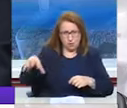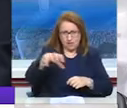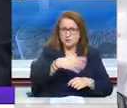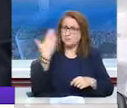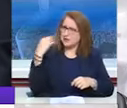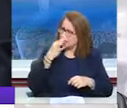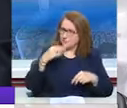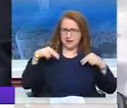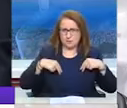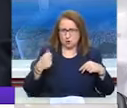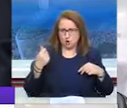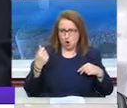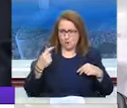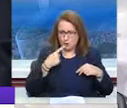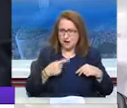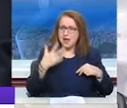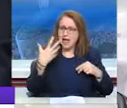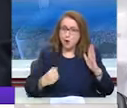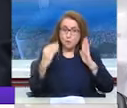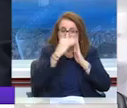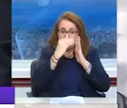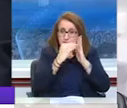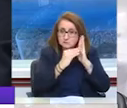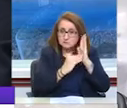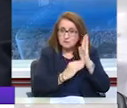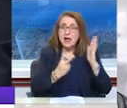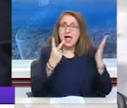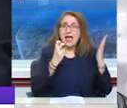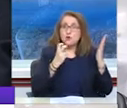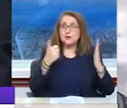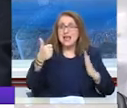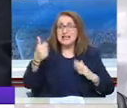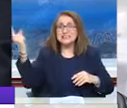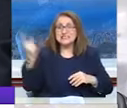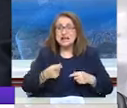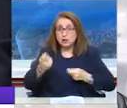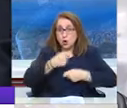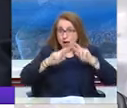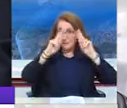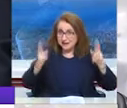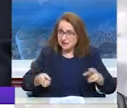Υπουργός Οικονομικών, καλύπτουν με αυτά που θα ανακοινώσουμε σήμερα το 76% των επιχειρήσεων.